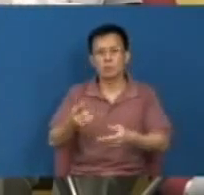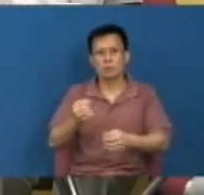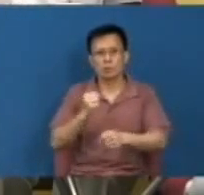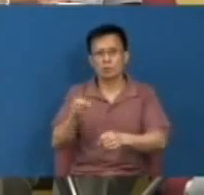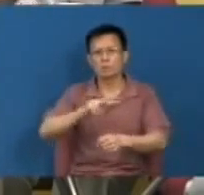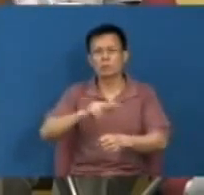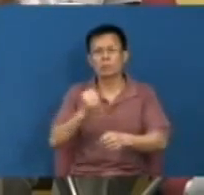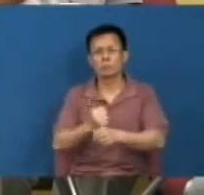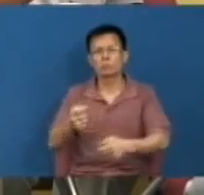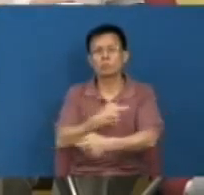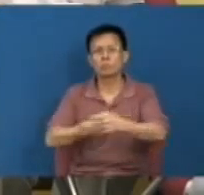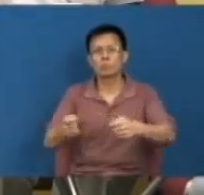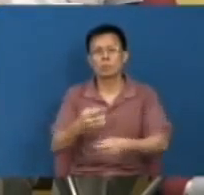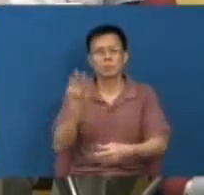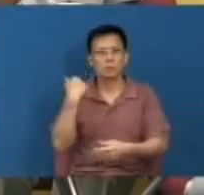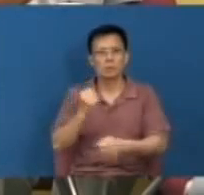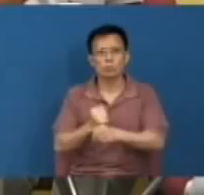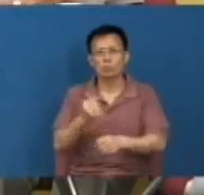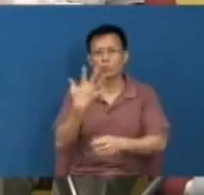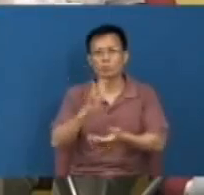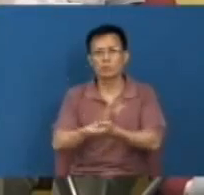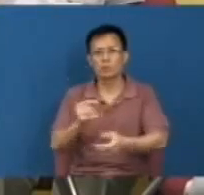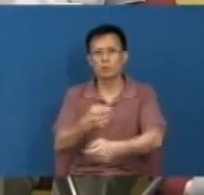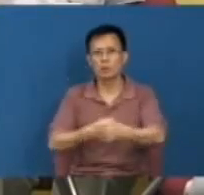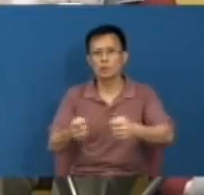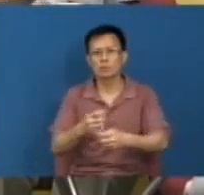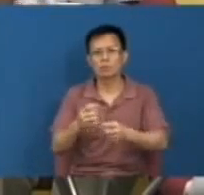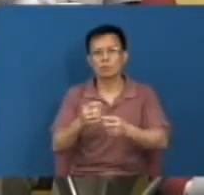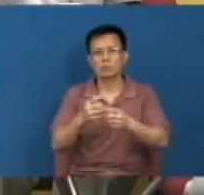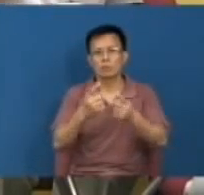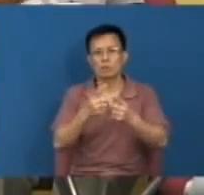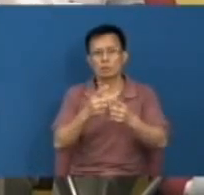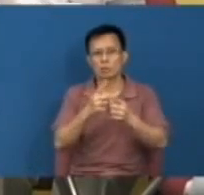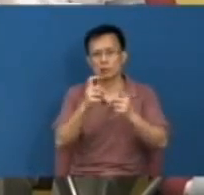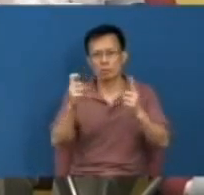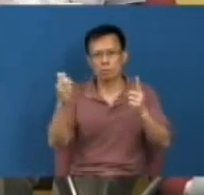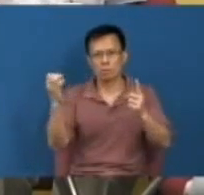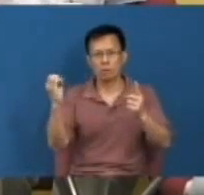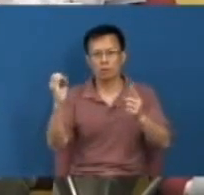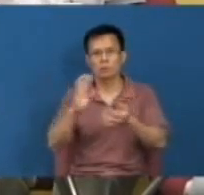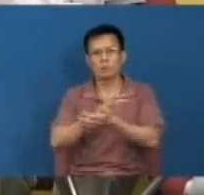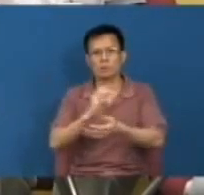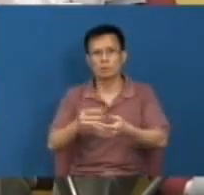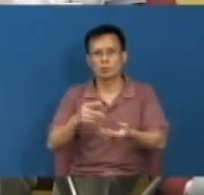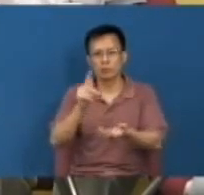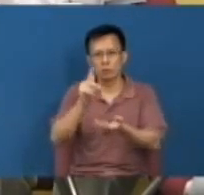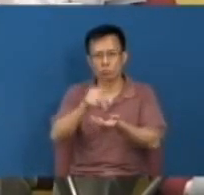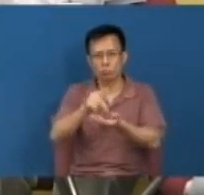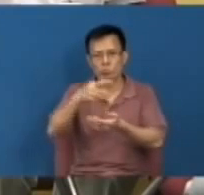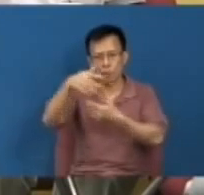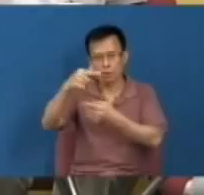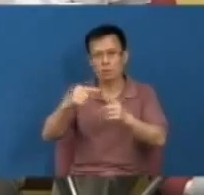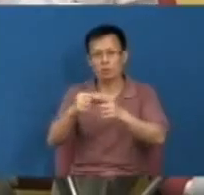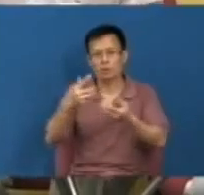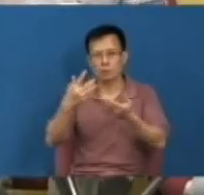我買翻嚟就嗰陣時做咗五年生意，做九零年，啊咁我就租咗俾人哋，咁樣租到依家， 租到而